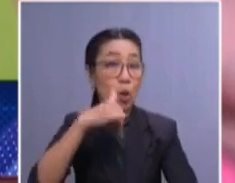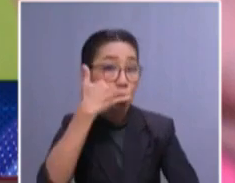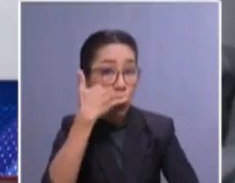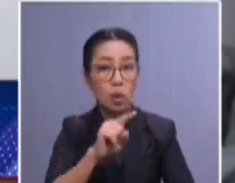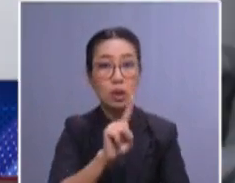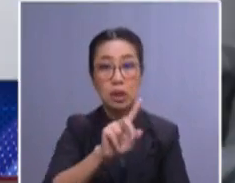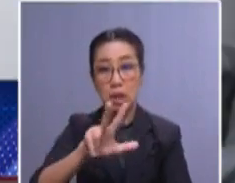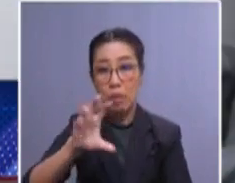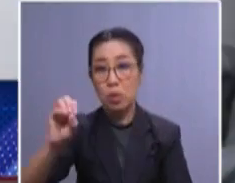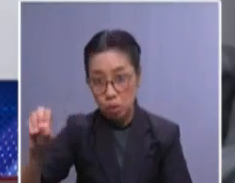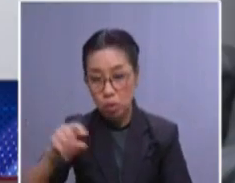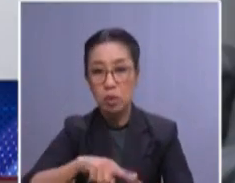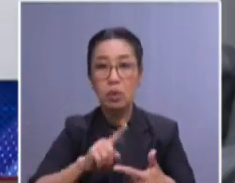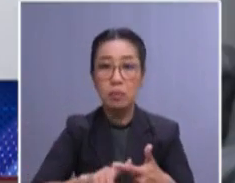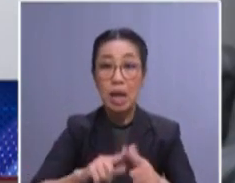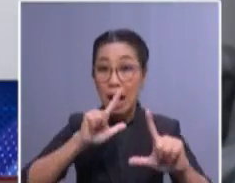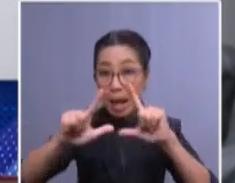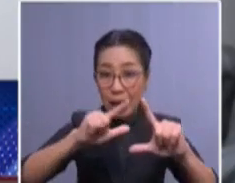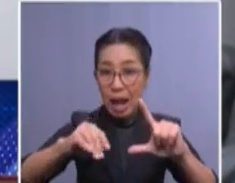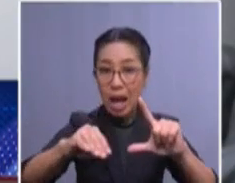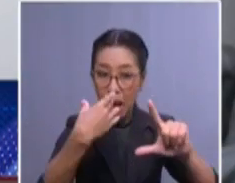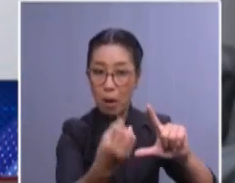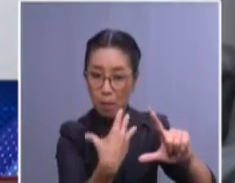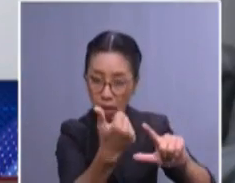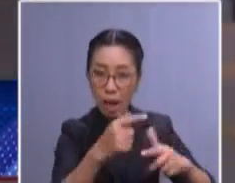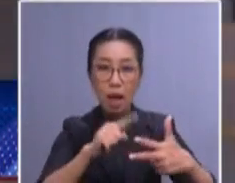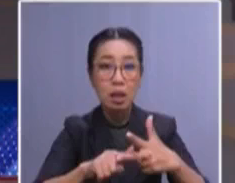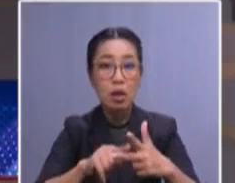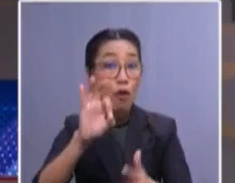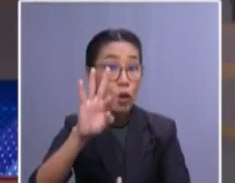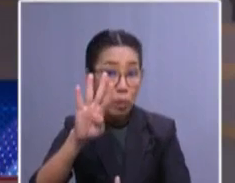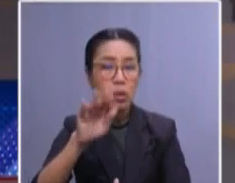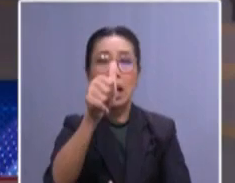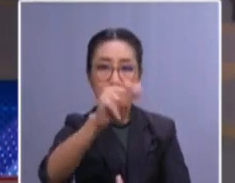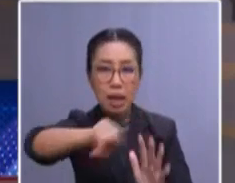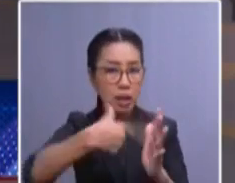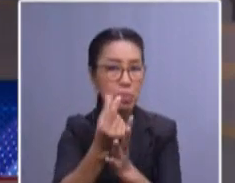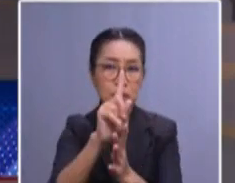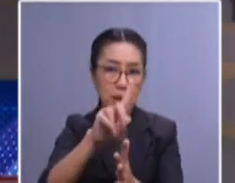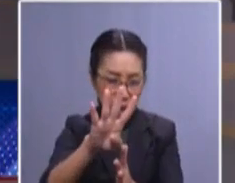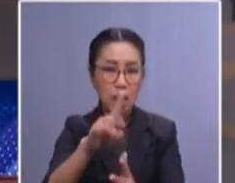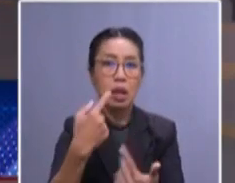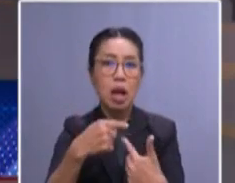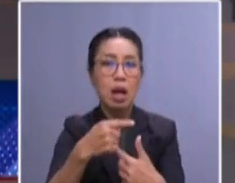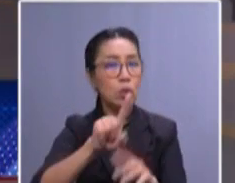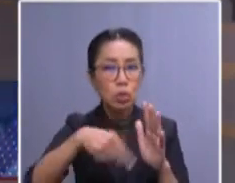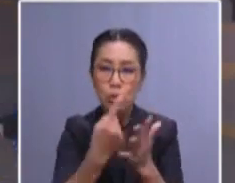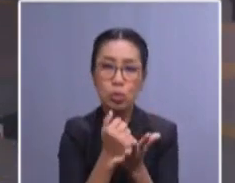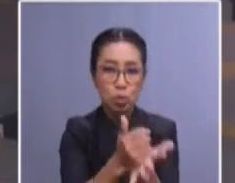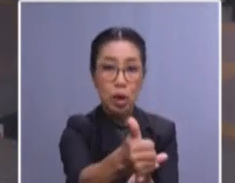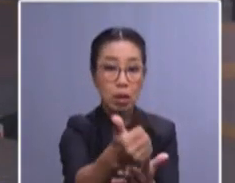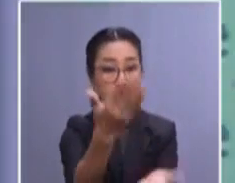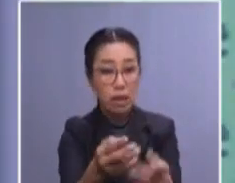น1300และทาง LINE แล้วก็ Facebookให้บริการตลอด24ชั่วโมงหรือว่าจะเดินทางมาขอรับความช่วยเหลือด้วย